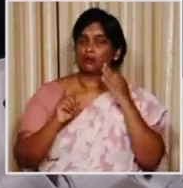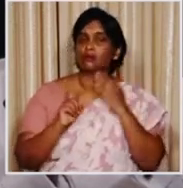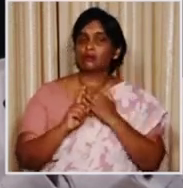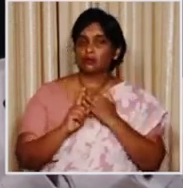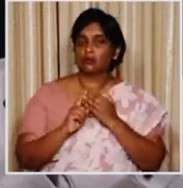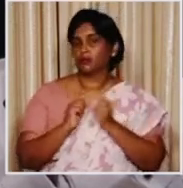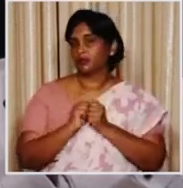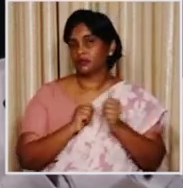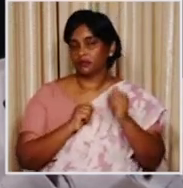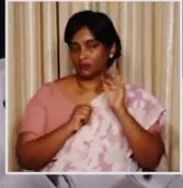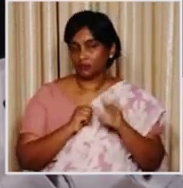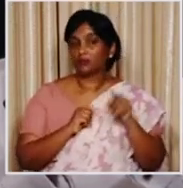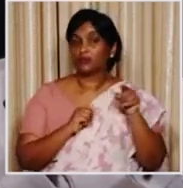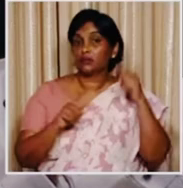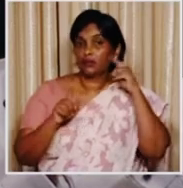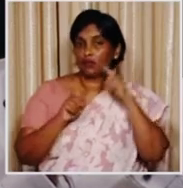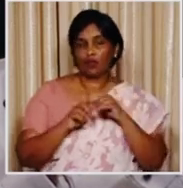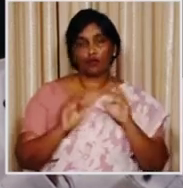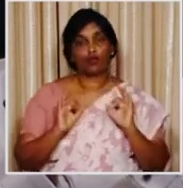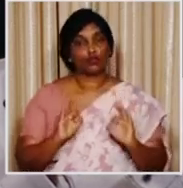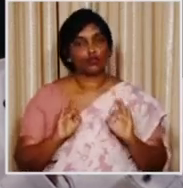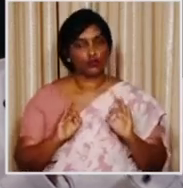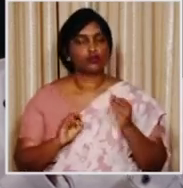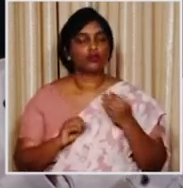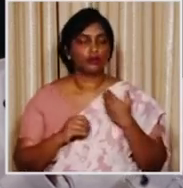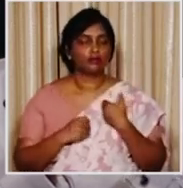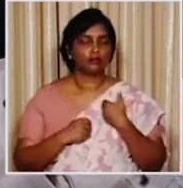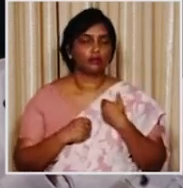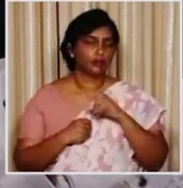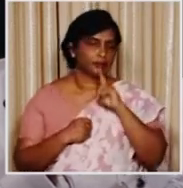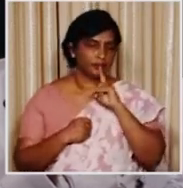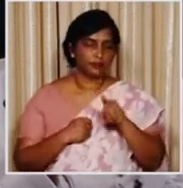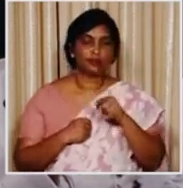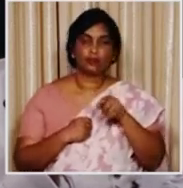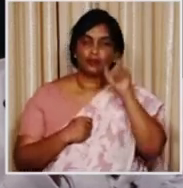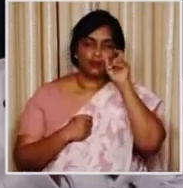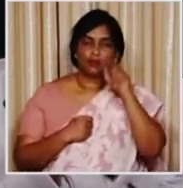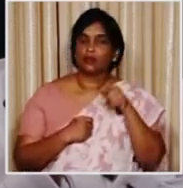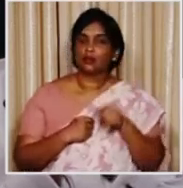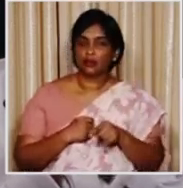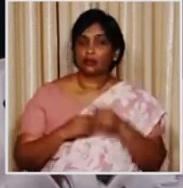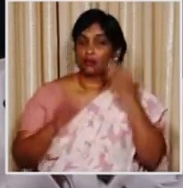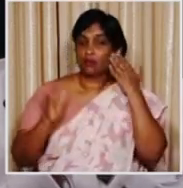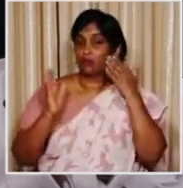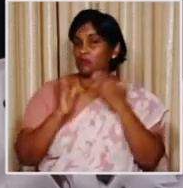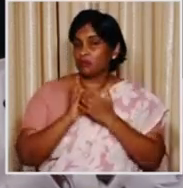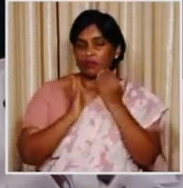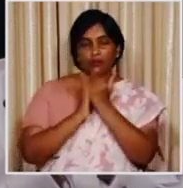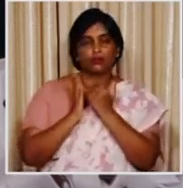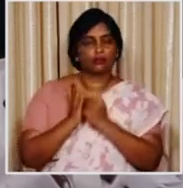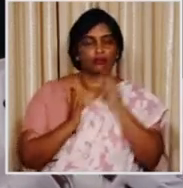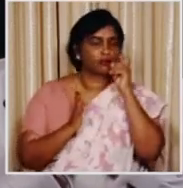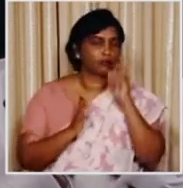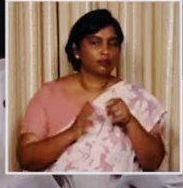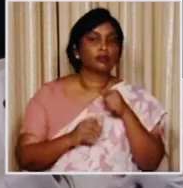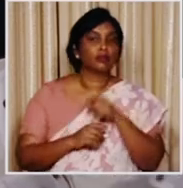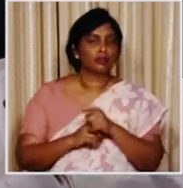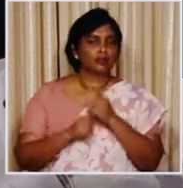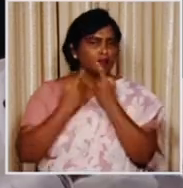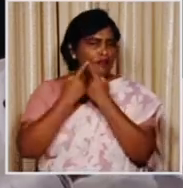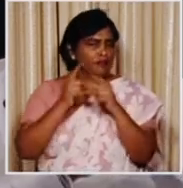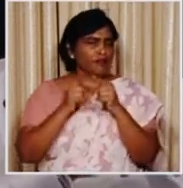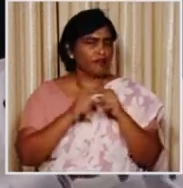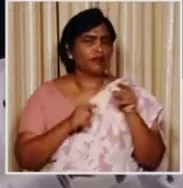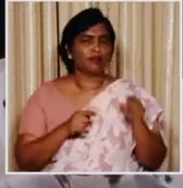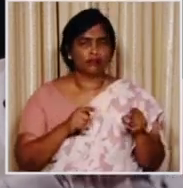අපි කටයුතු කළ යුතුයි ඒකට අපි සූදානම් විය යුතුයි කියන එකයි අපේ ඉල්ලීම බලන්න මේකේ මේ සිද්ධීන් දිහා බැලුවහම එක එක